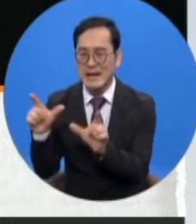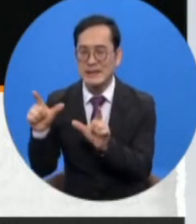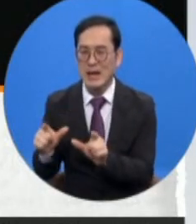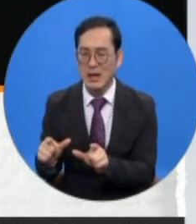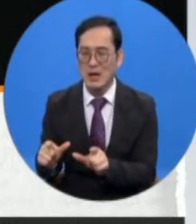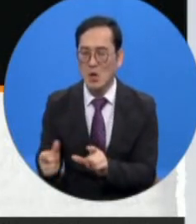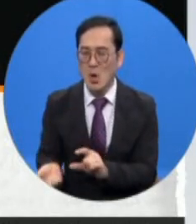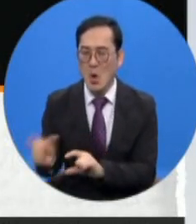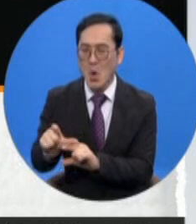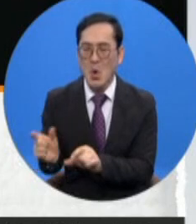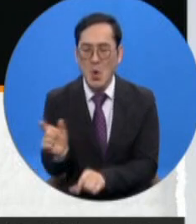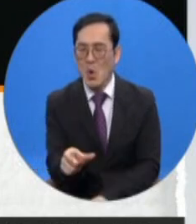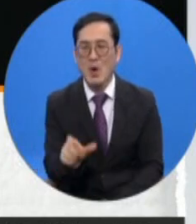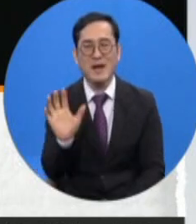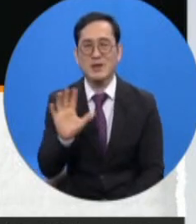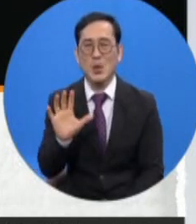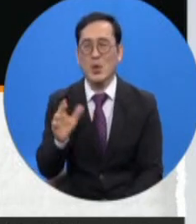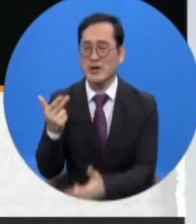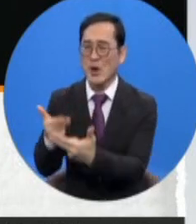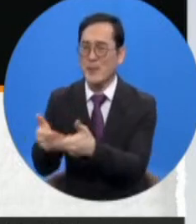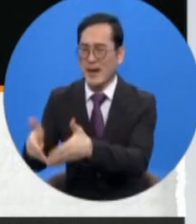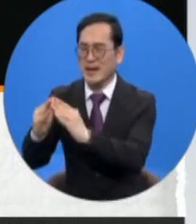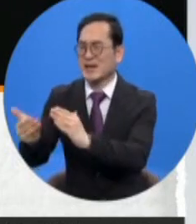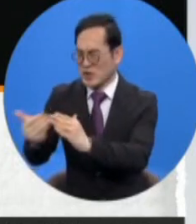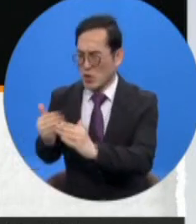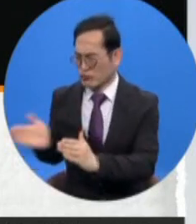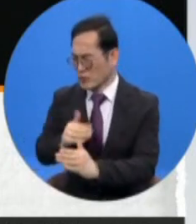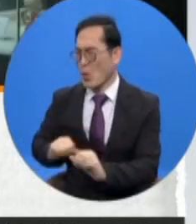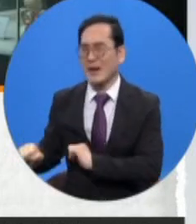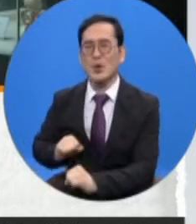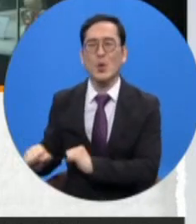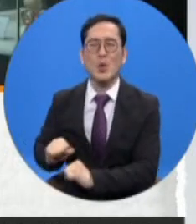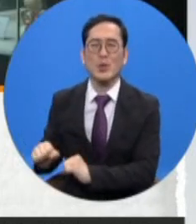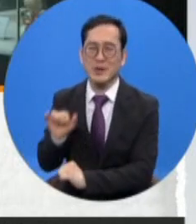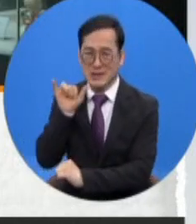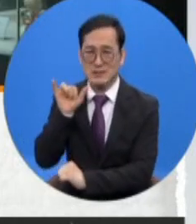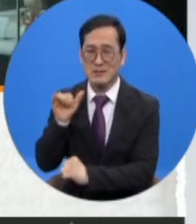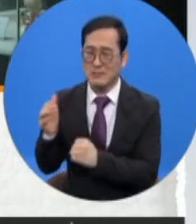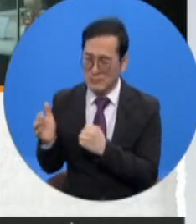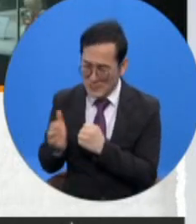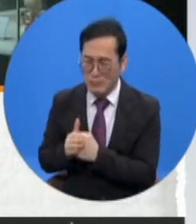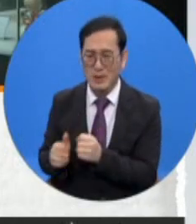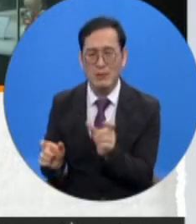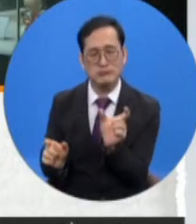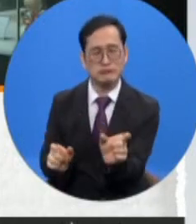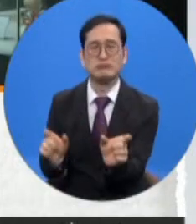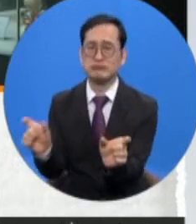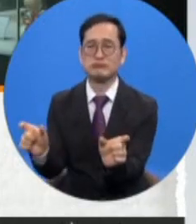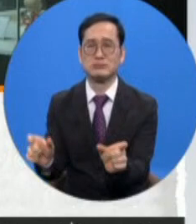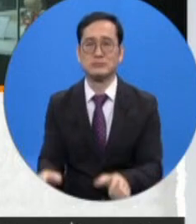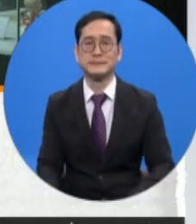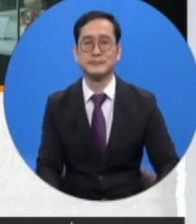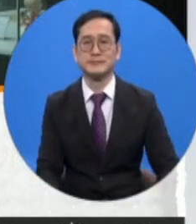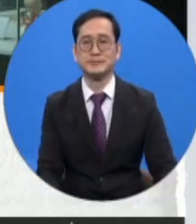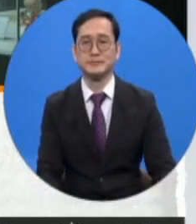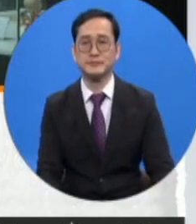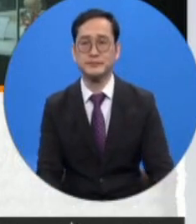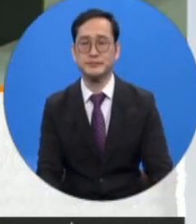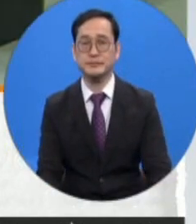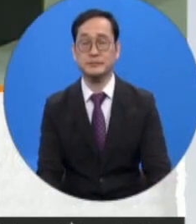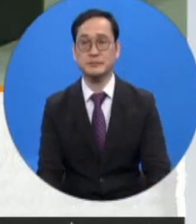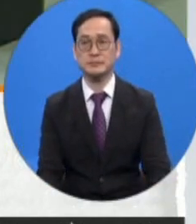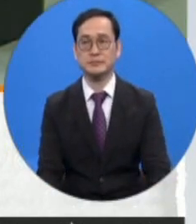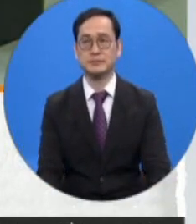이 협회가 탄생되기 전에도 활동했던 내용들이 일부 있기 때문에 그 내용을 바탕으로 발급받았다는 얘기를 전해드렸습니다.